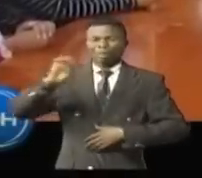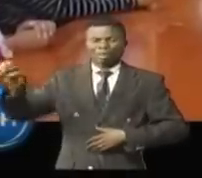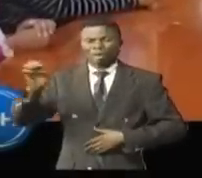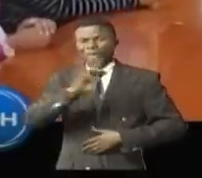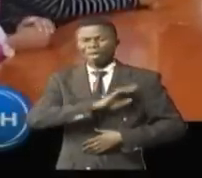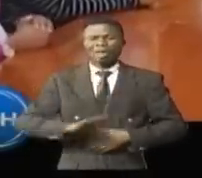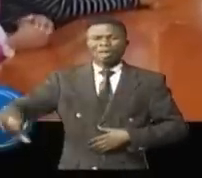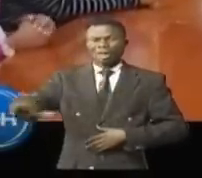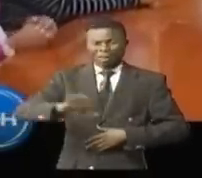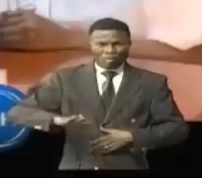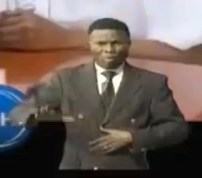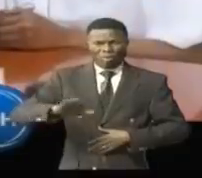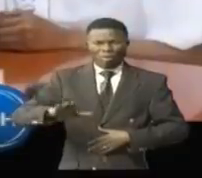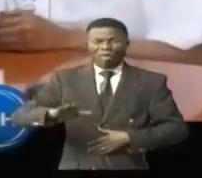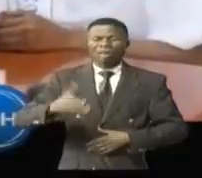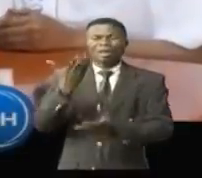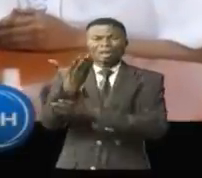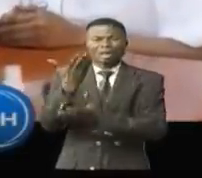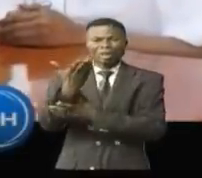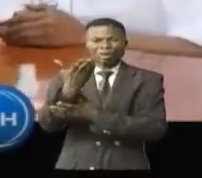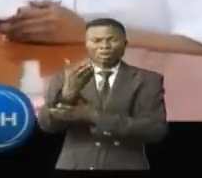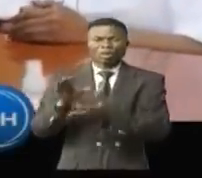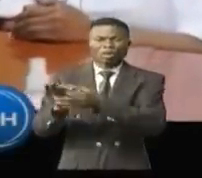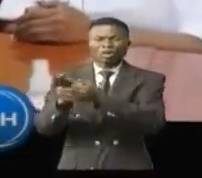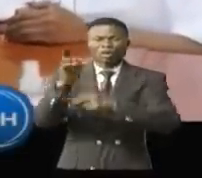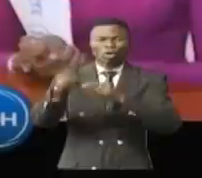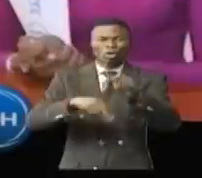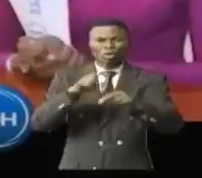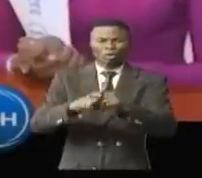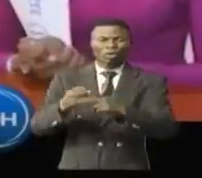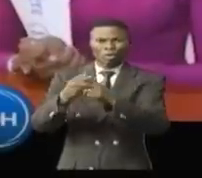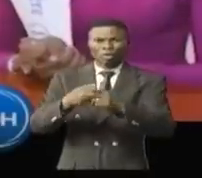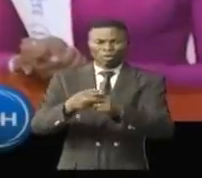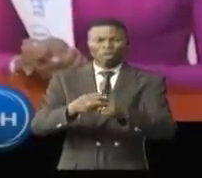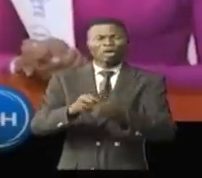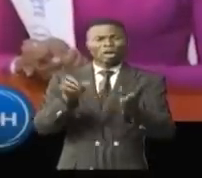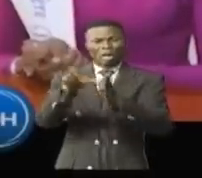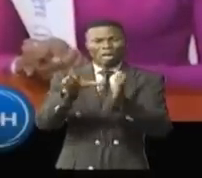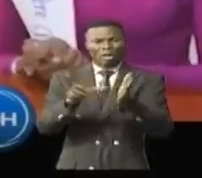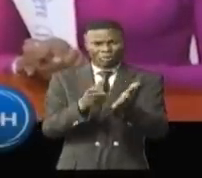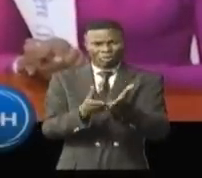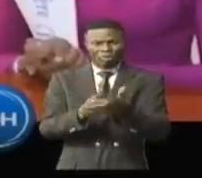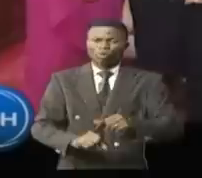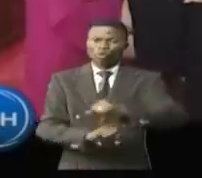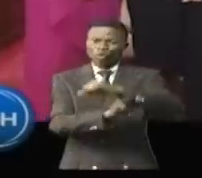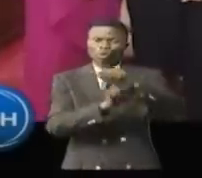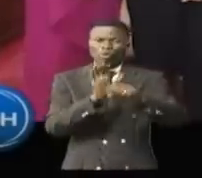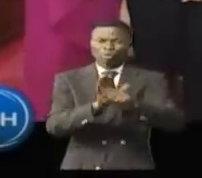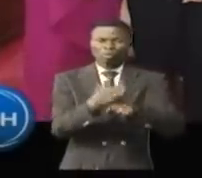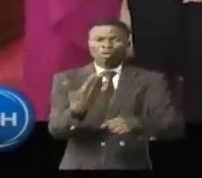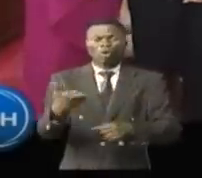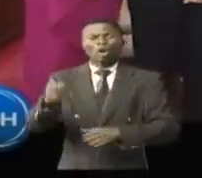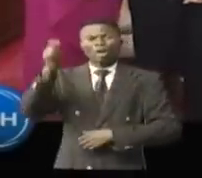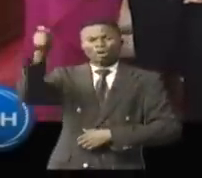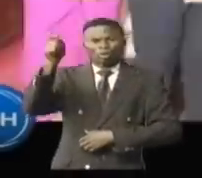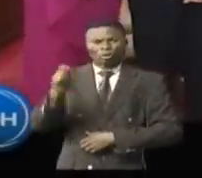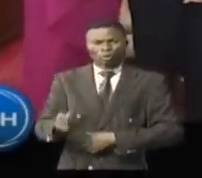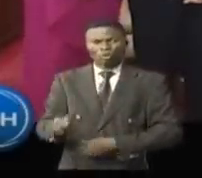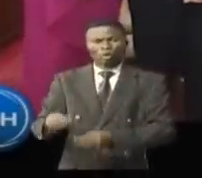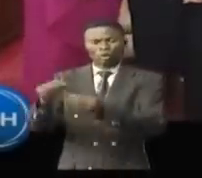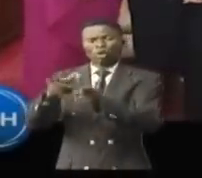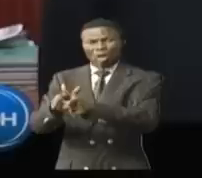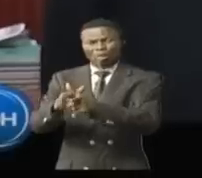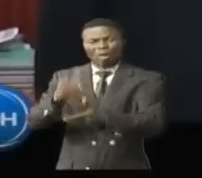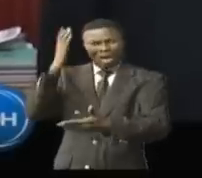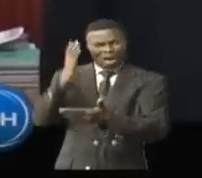République démocratique du Congo et plaide auprès du coordonnateur du mécanisme de suivi de l'accord cadre pour un appui logistique au FARDC afin d'en